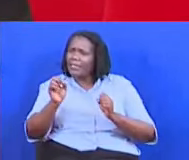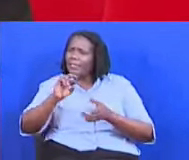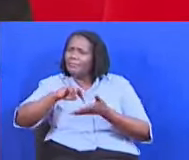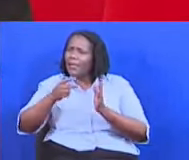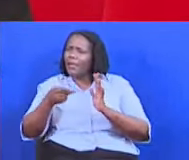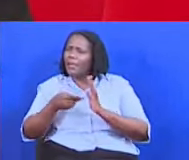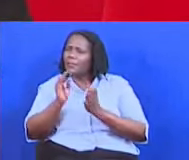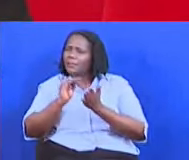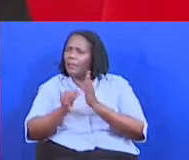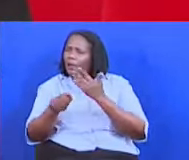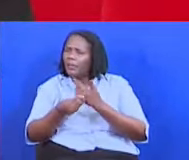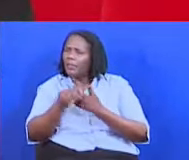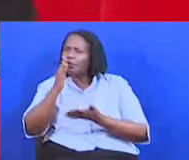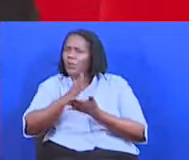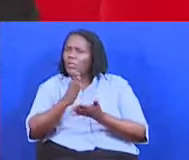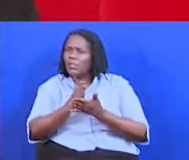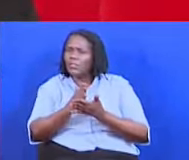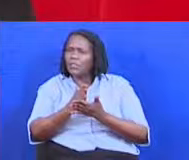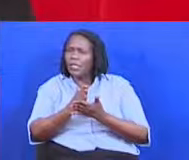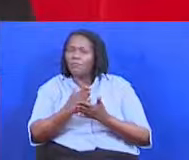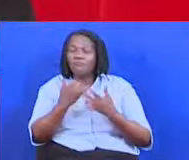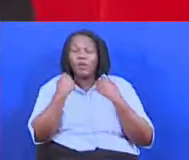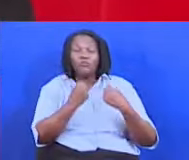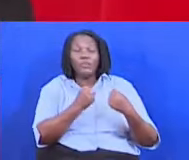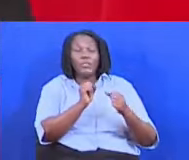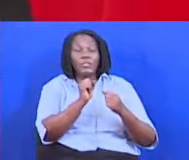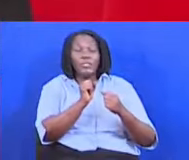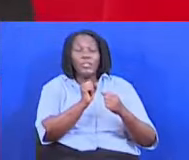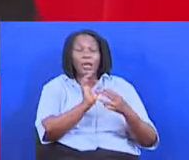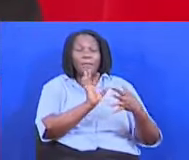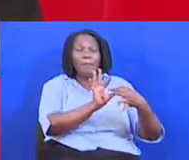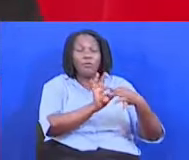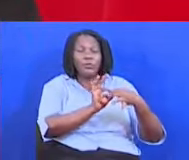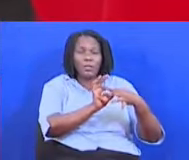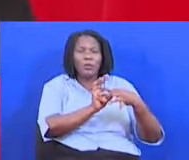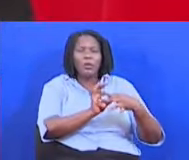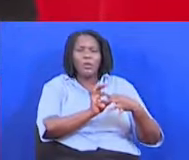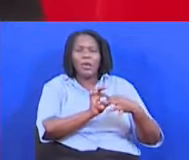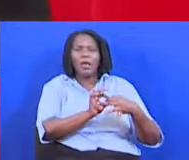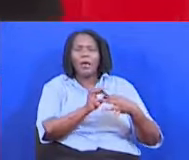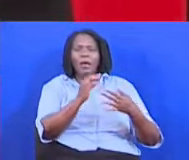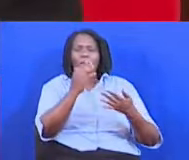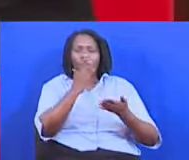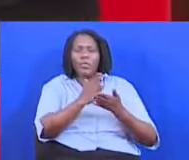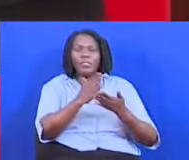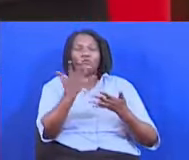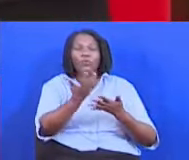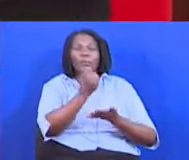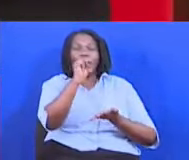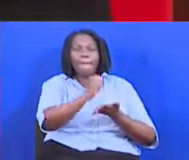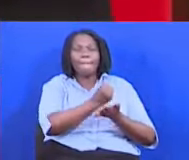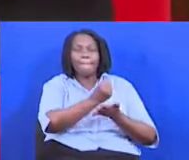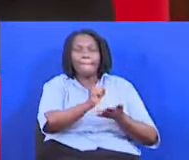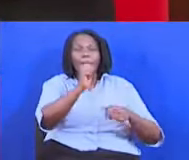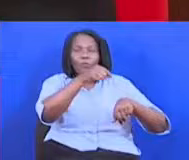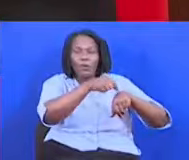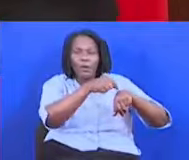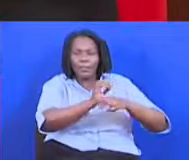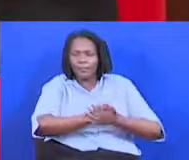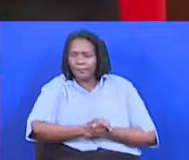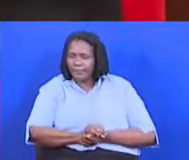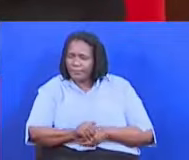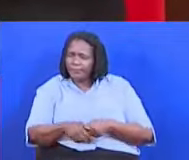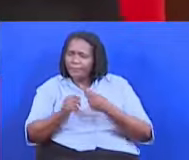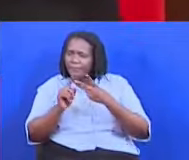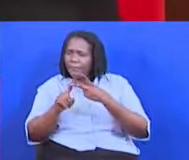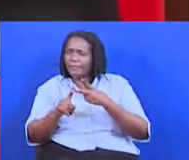kidiplomasia katika zile balozi ambazo zipo pale Zanzibar ikiwa pamoja na upatikanaji wa visa kwa wakati? Lakini swali namba 2, Mheshimiwa Spika, je, serikali haioni